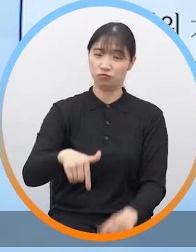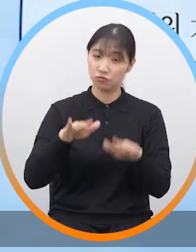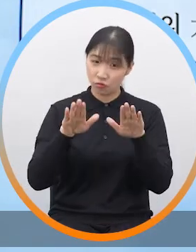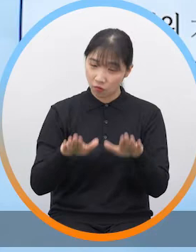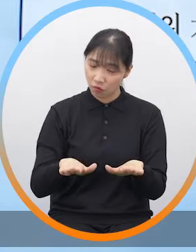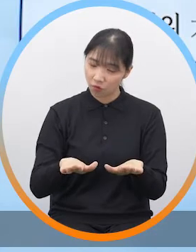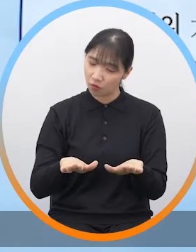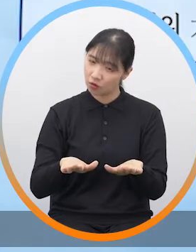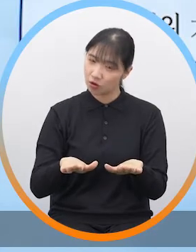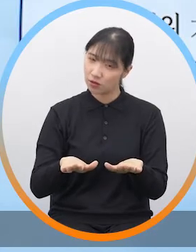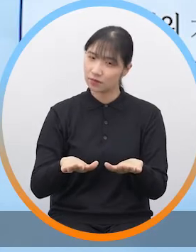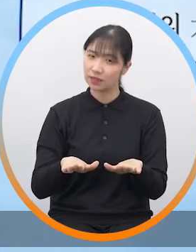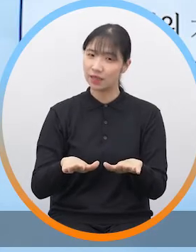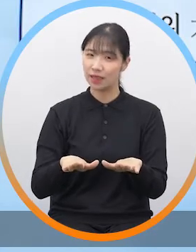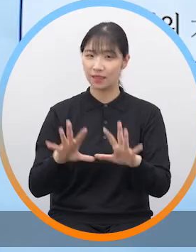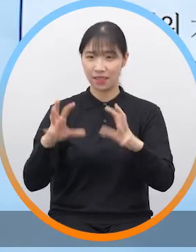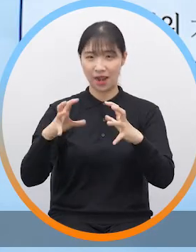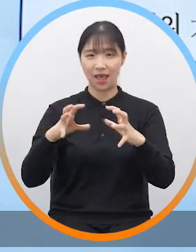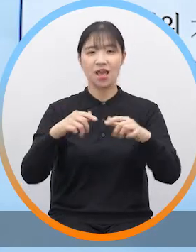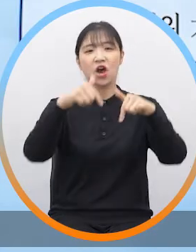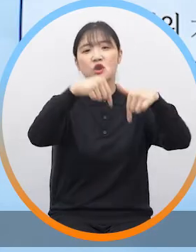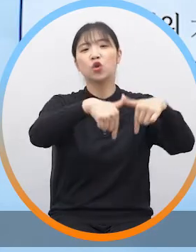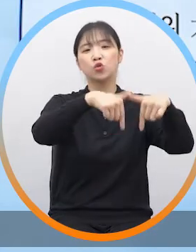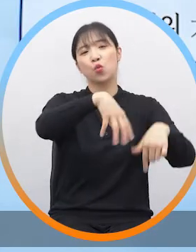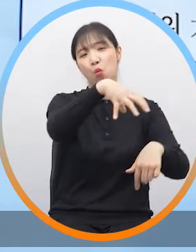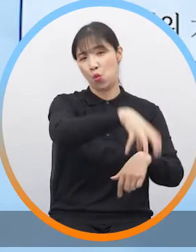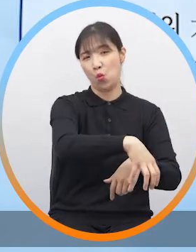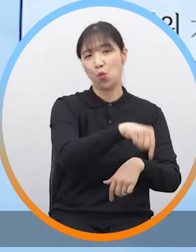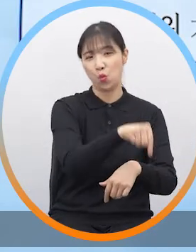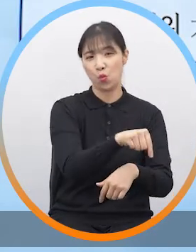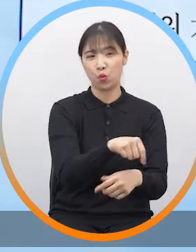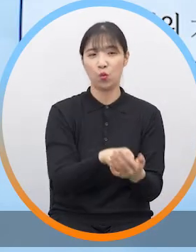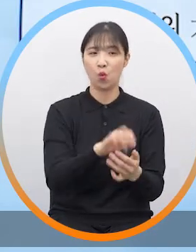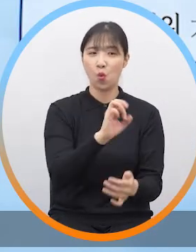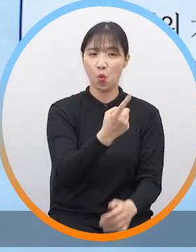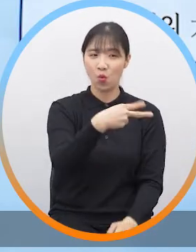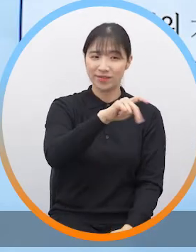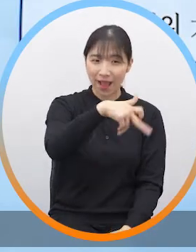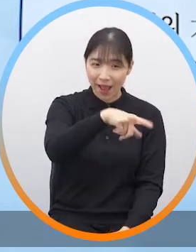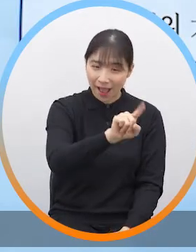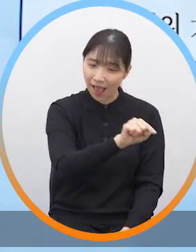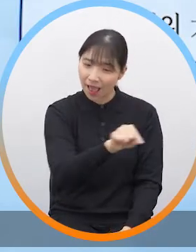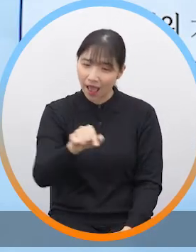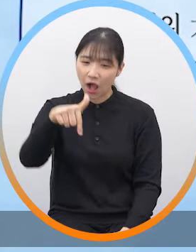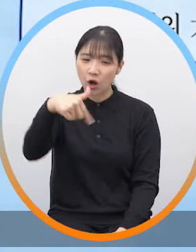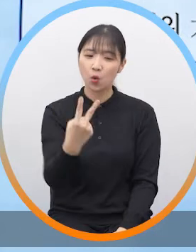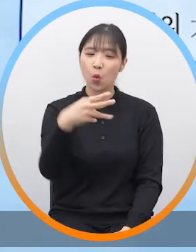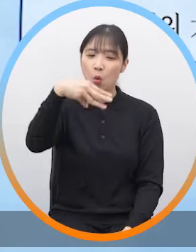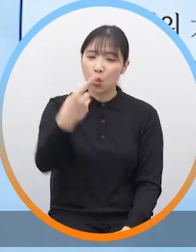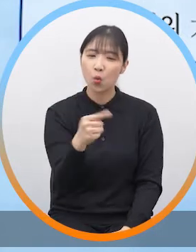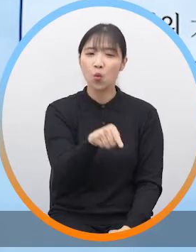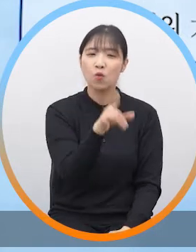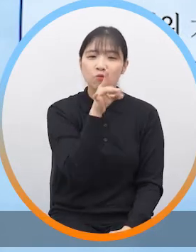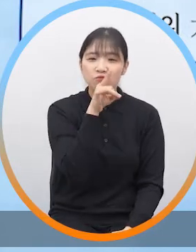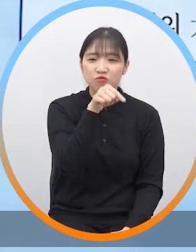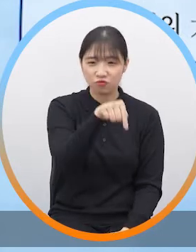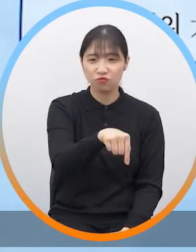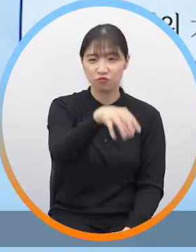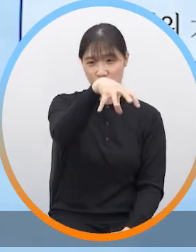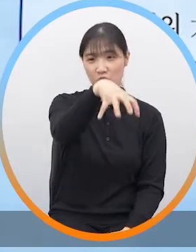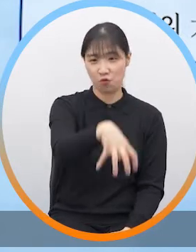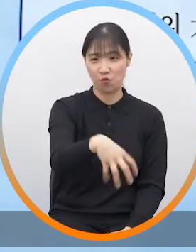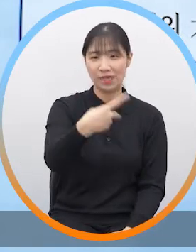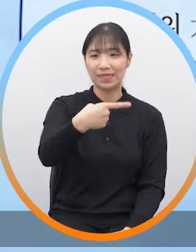오늘날 나라에서 서쪽 분지에 해당하는 곳입니다. 오사카에서 교토로 가는 그곳, 한해국